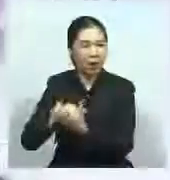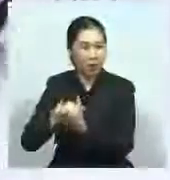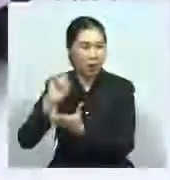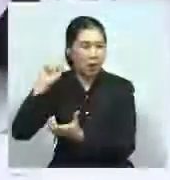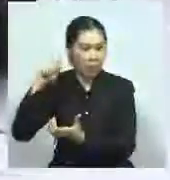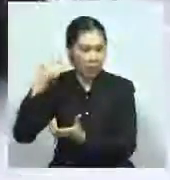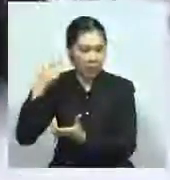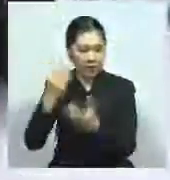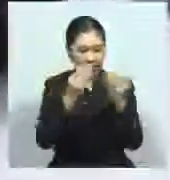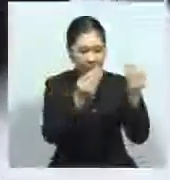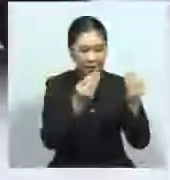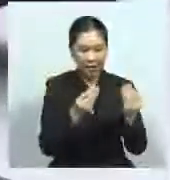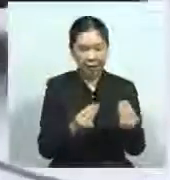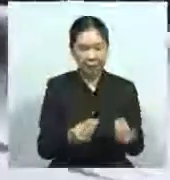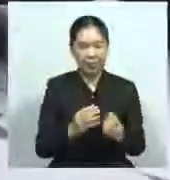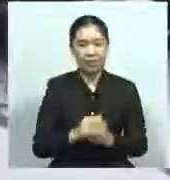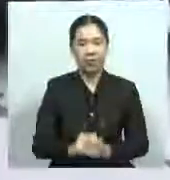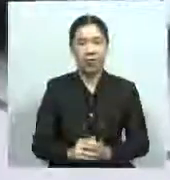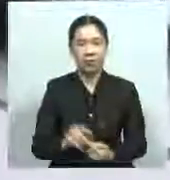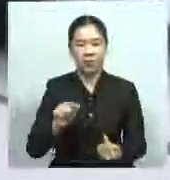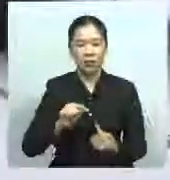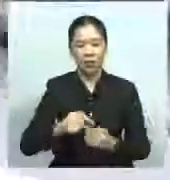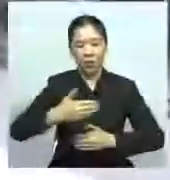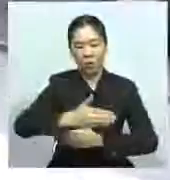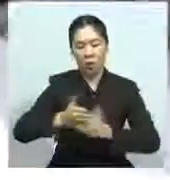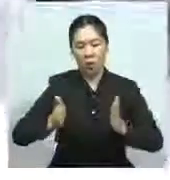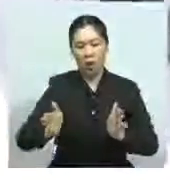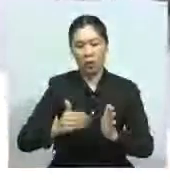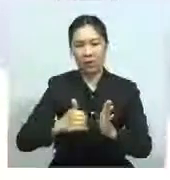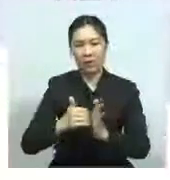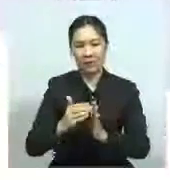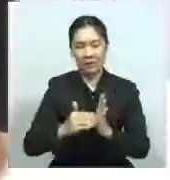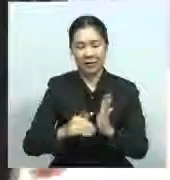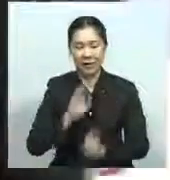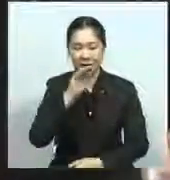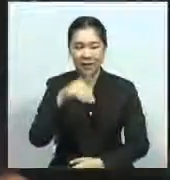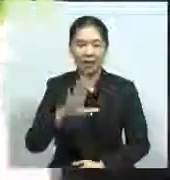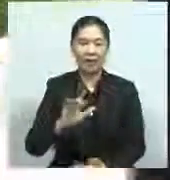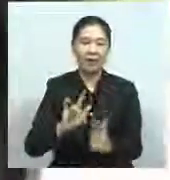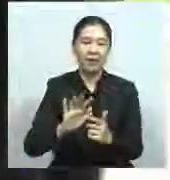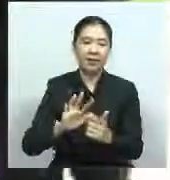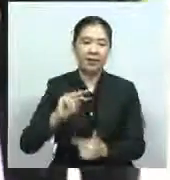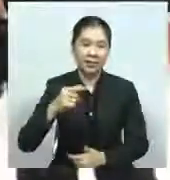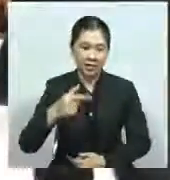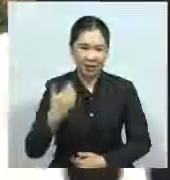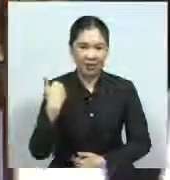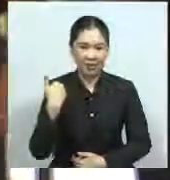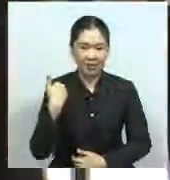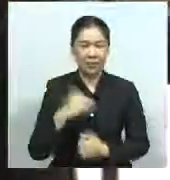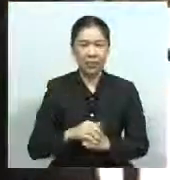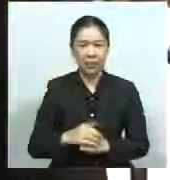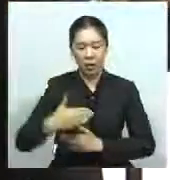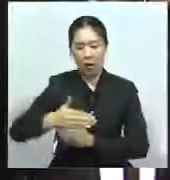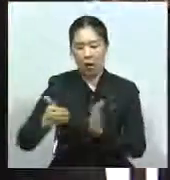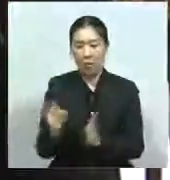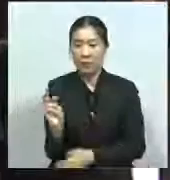โปรดเกล้าโปรดกระหม่อมแต่งตั้งณห้องศรีงาช้างจากนั้นพลเอกประยุทธ์จันโอชาจะเดินทางไปยังห้องสีม่วงเ